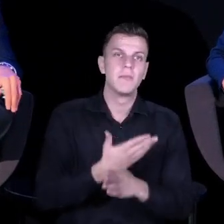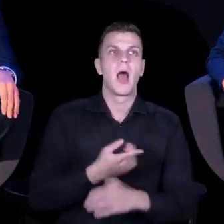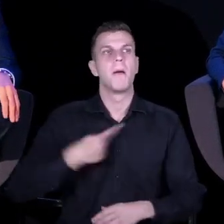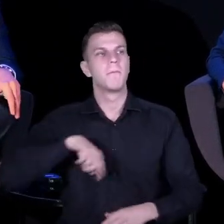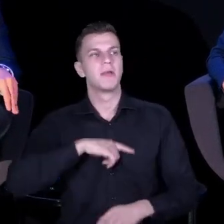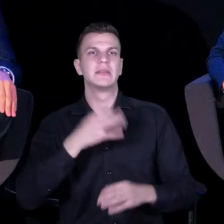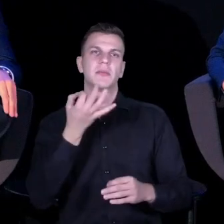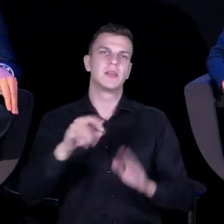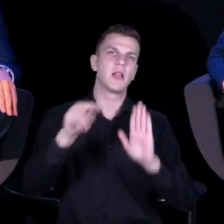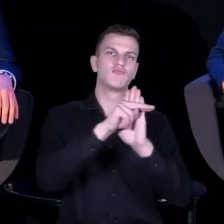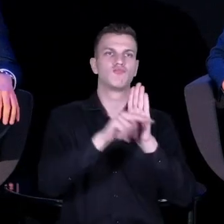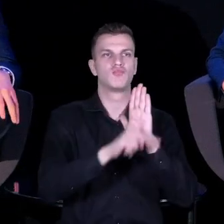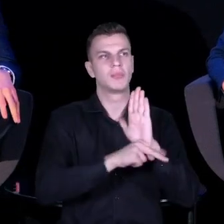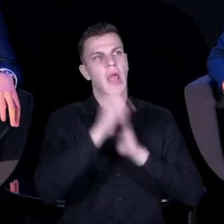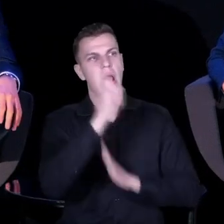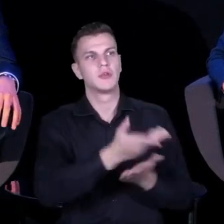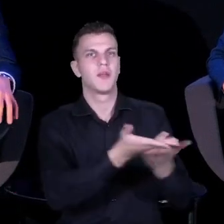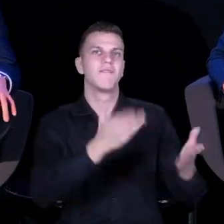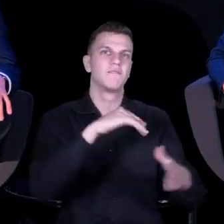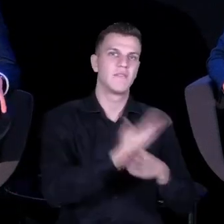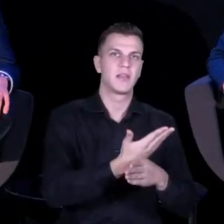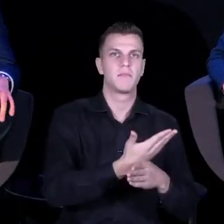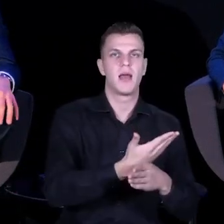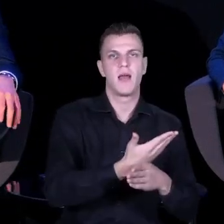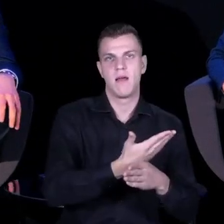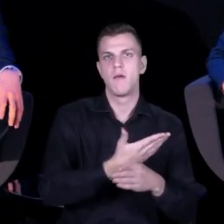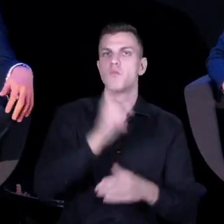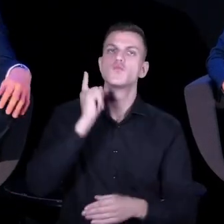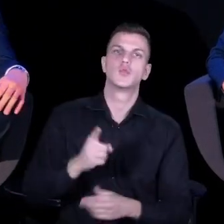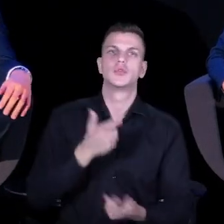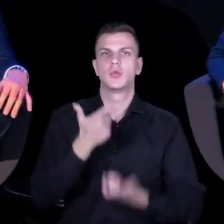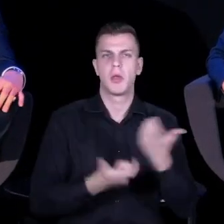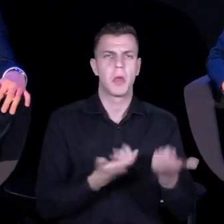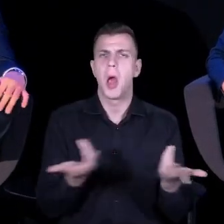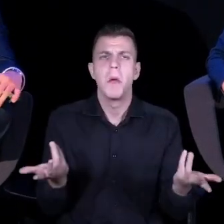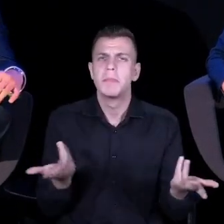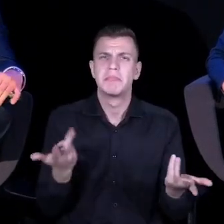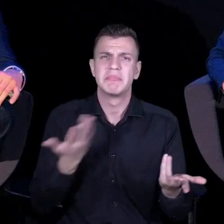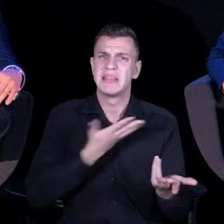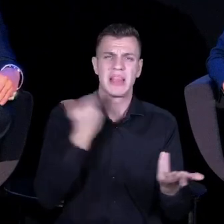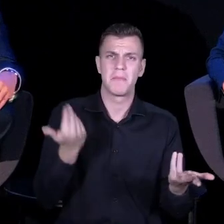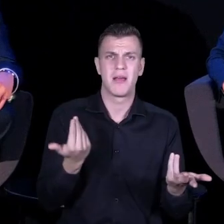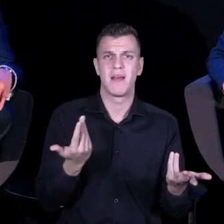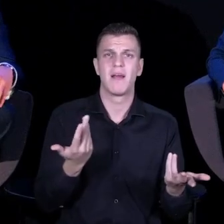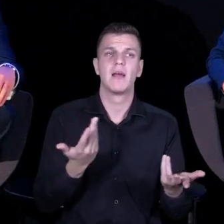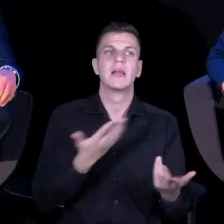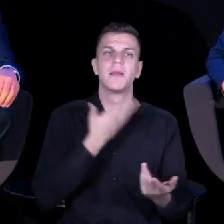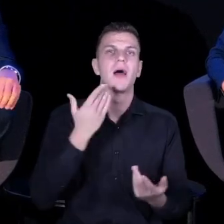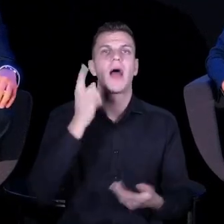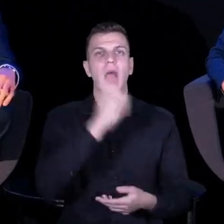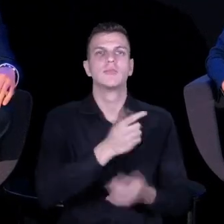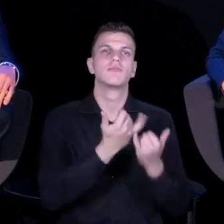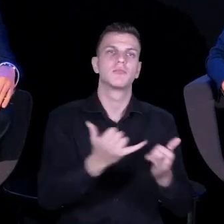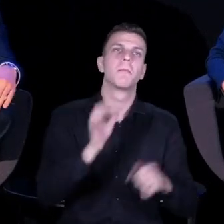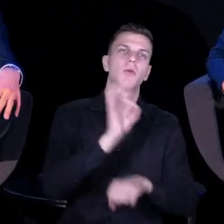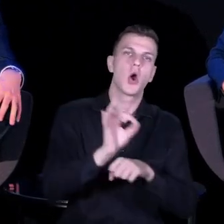instrumentów wsparcia dla firm działających w systemie edukacji, ale co do zasady nie mamy takich sektorowych czy branżowych programów. Owszem, one